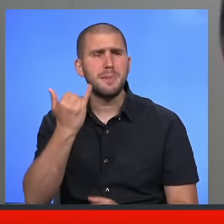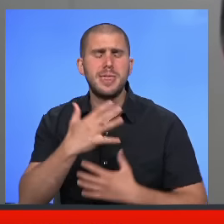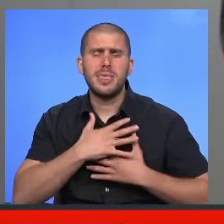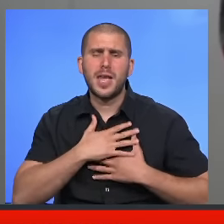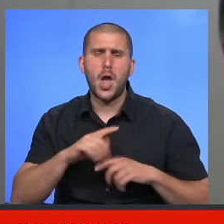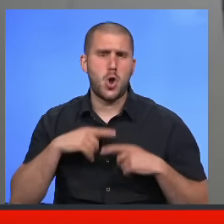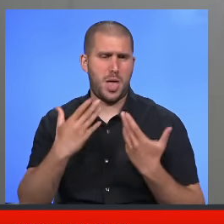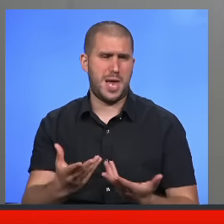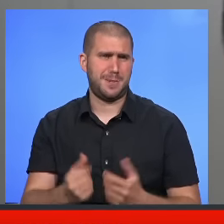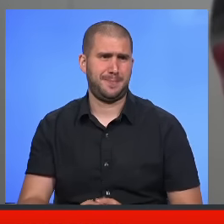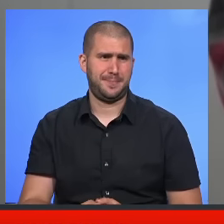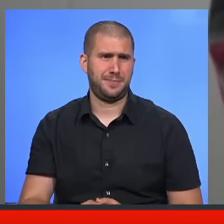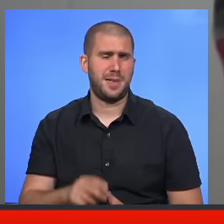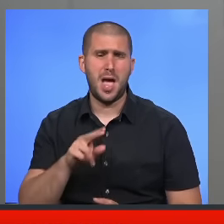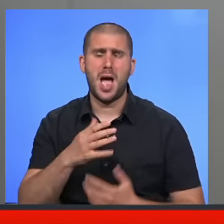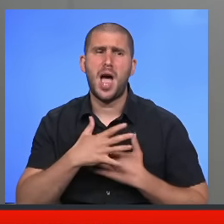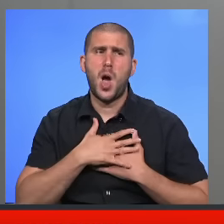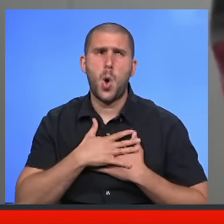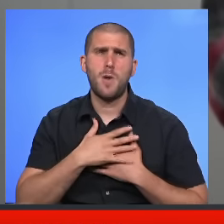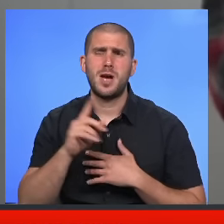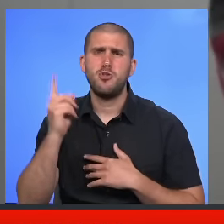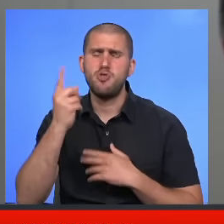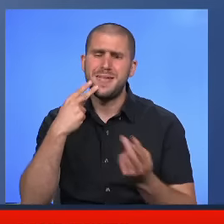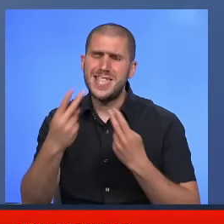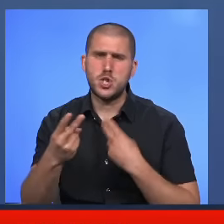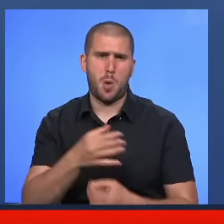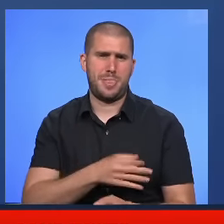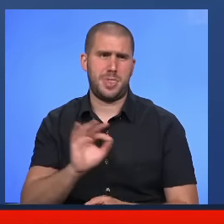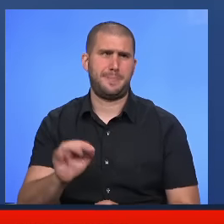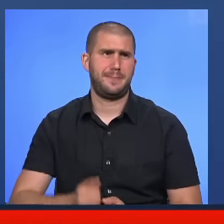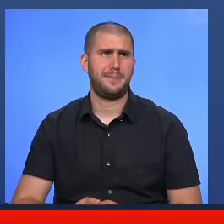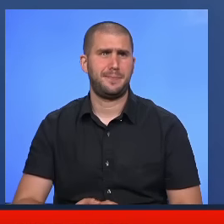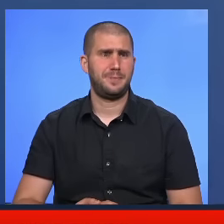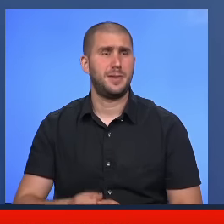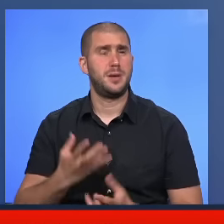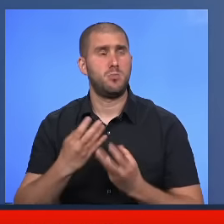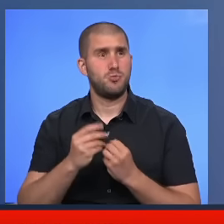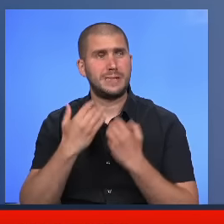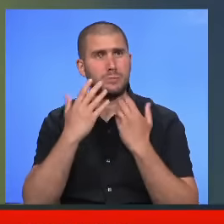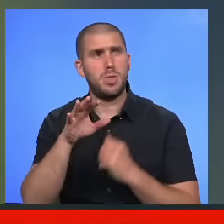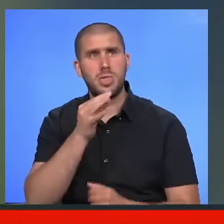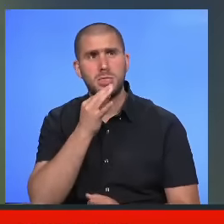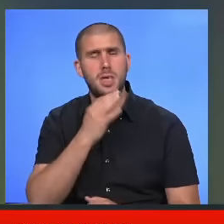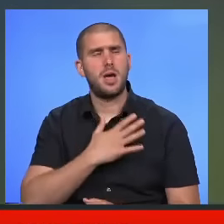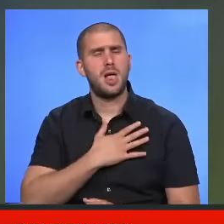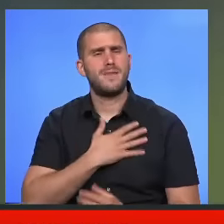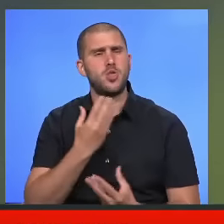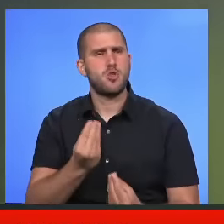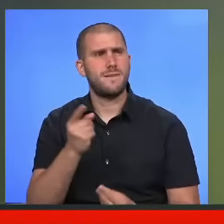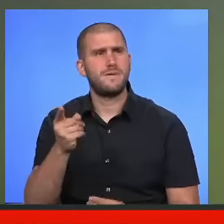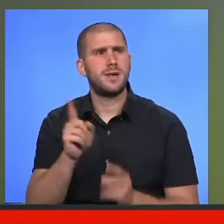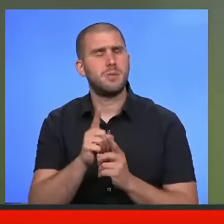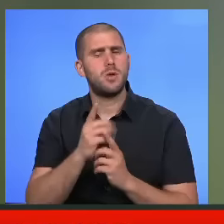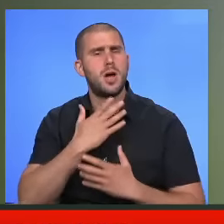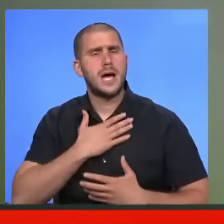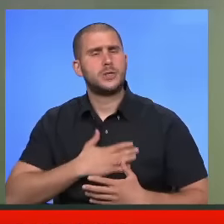החיים. אחי אהוב, השם יקום נמך. בני המשפחה סיפרו על נער טוב לב שהלך בעקבות